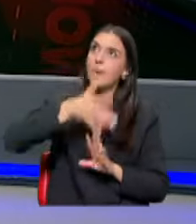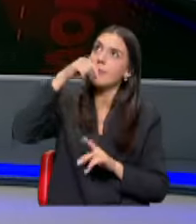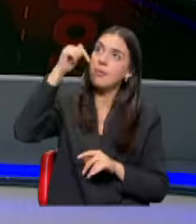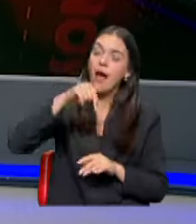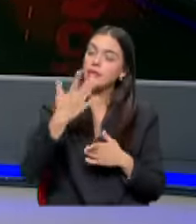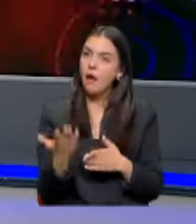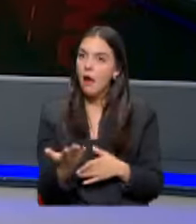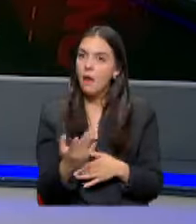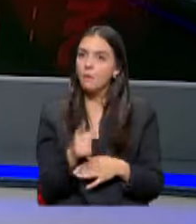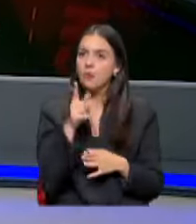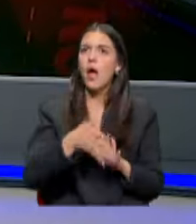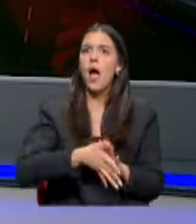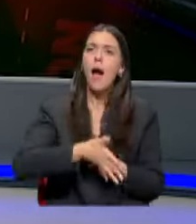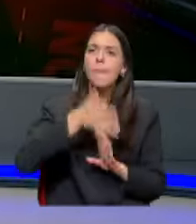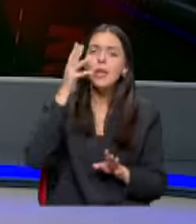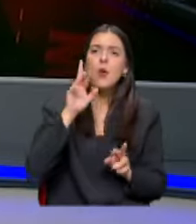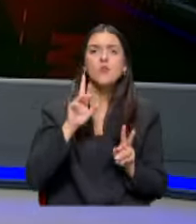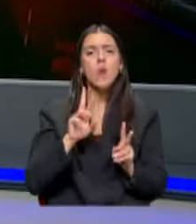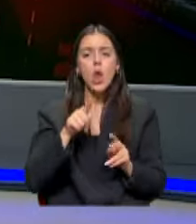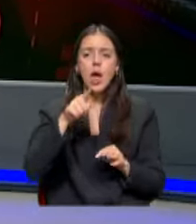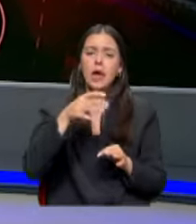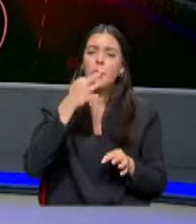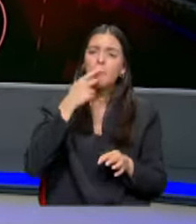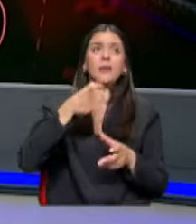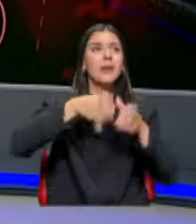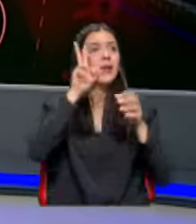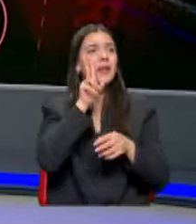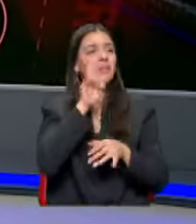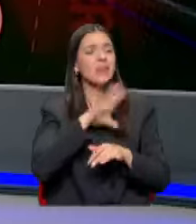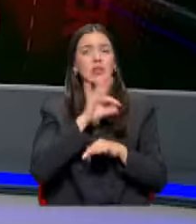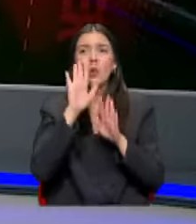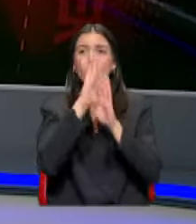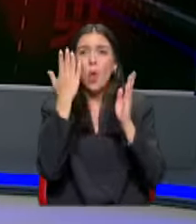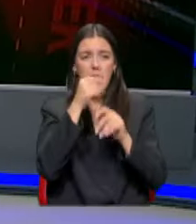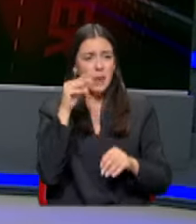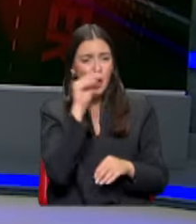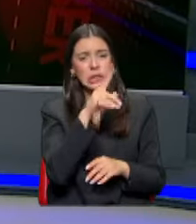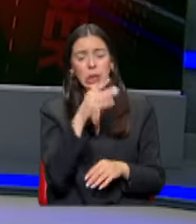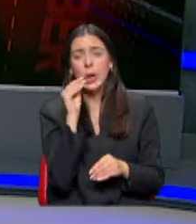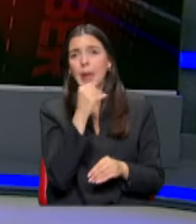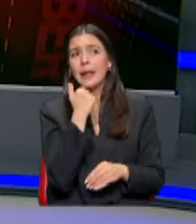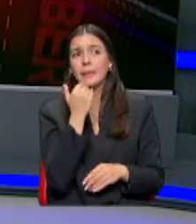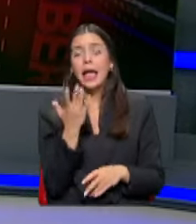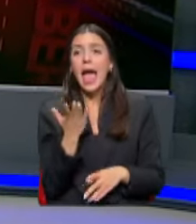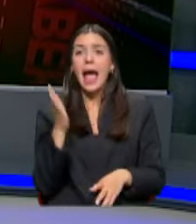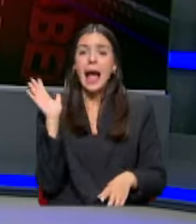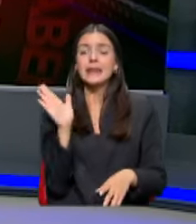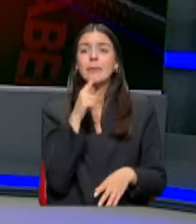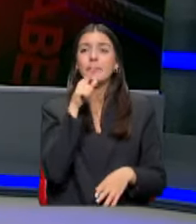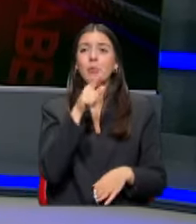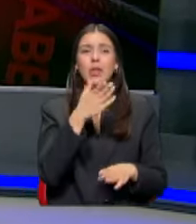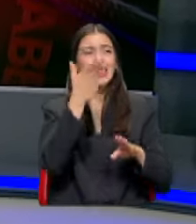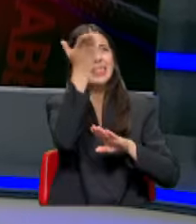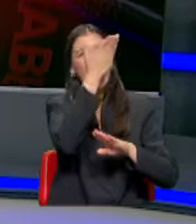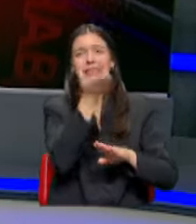katında. Bu apartmanda böyle o sütunlar sizi rahatsız etti. Dolap koyacaksınız, koyamadınız. Ya dediniz, kes